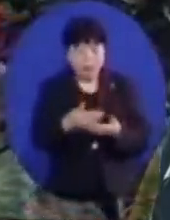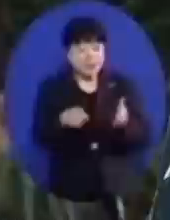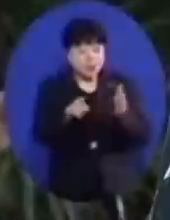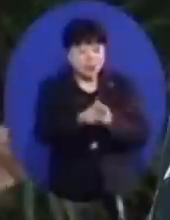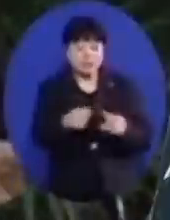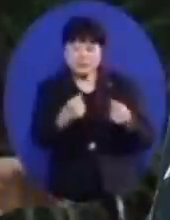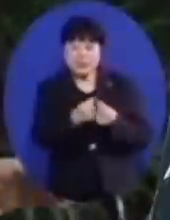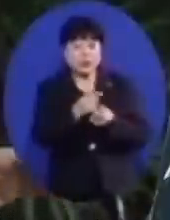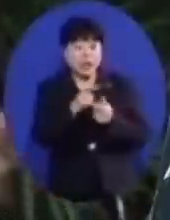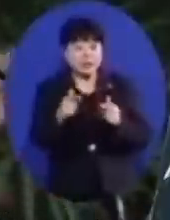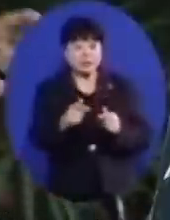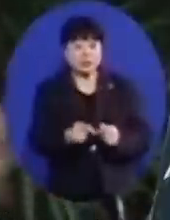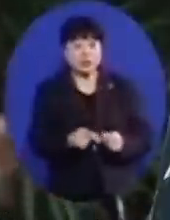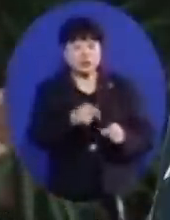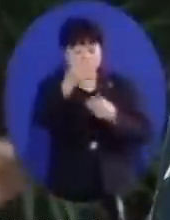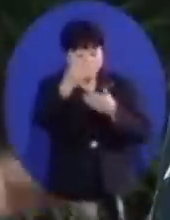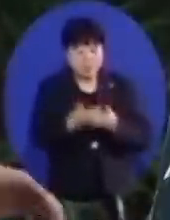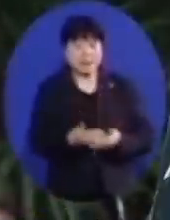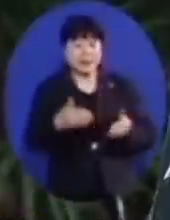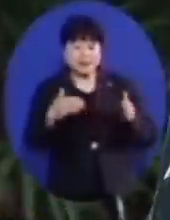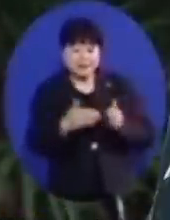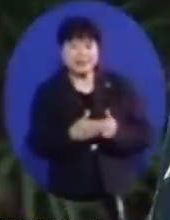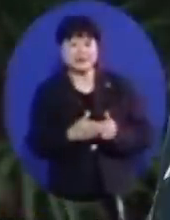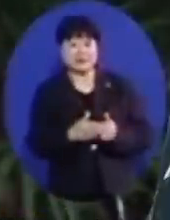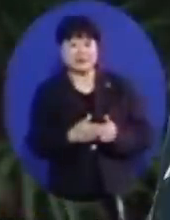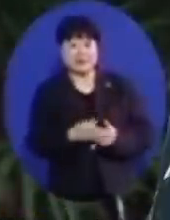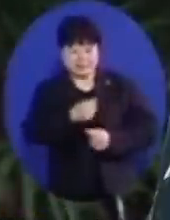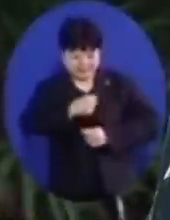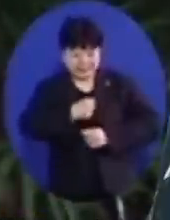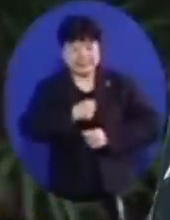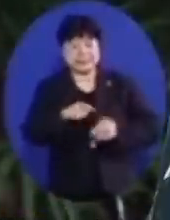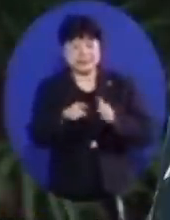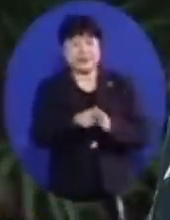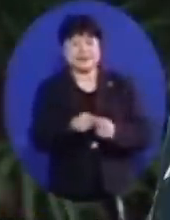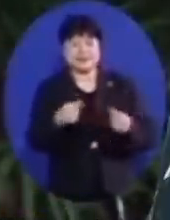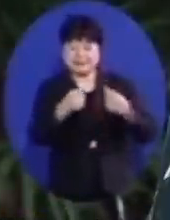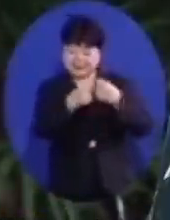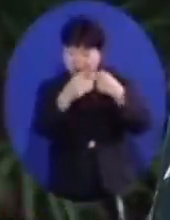위해서 싸우는 것이 아니라 이미 구원받았으니 싸우는 것입니다